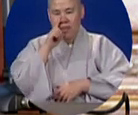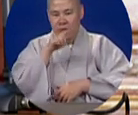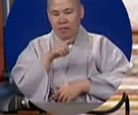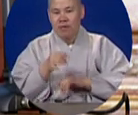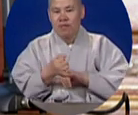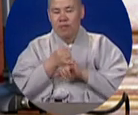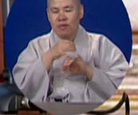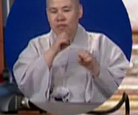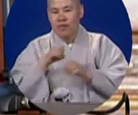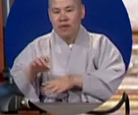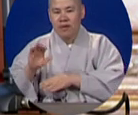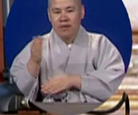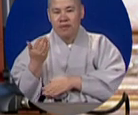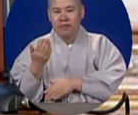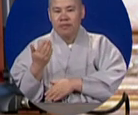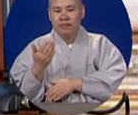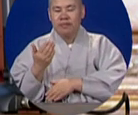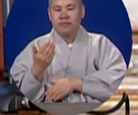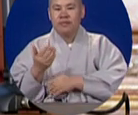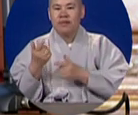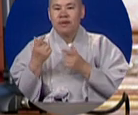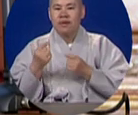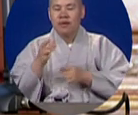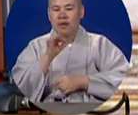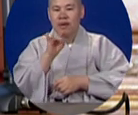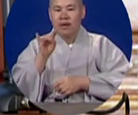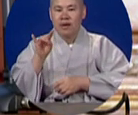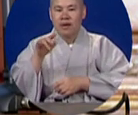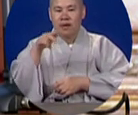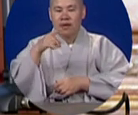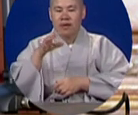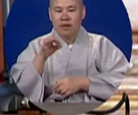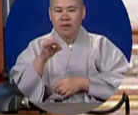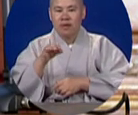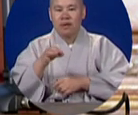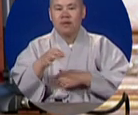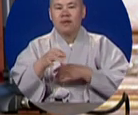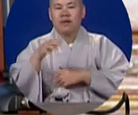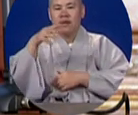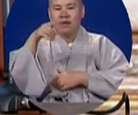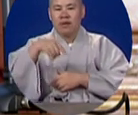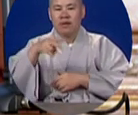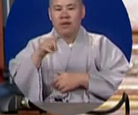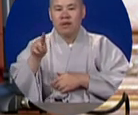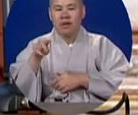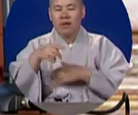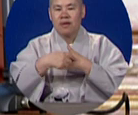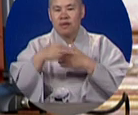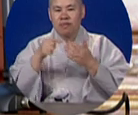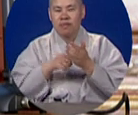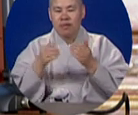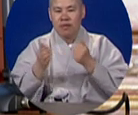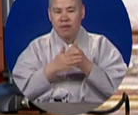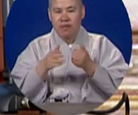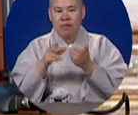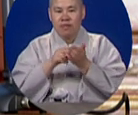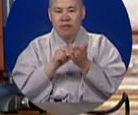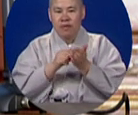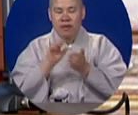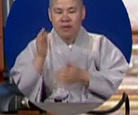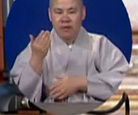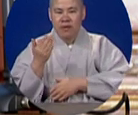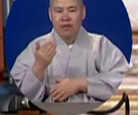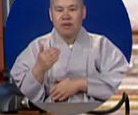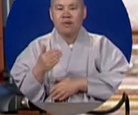반드시 버려야 된다 이런 애정취사심 때문에 문제가 되는 거지 그게